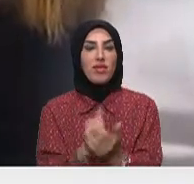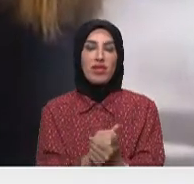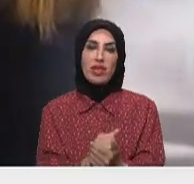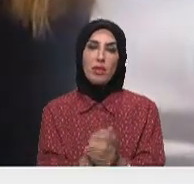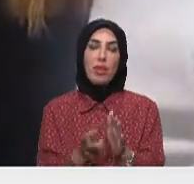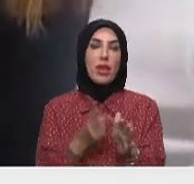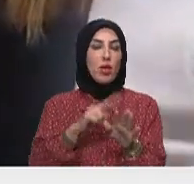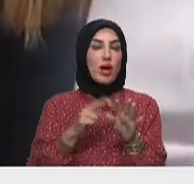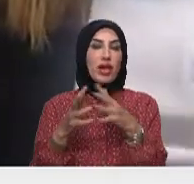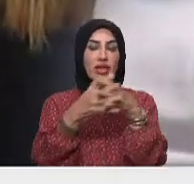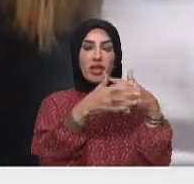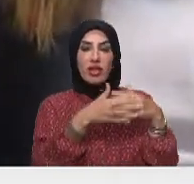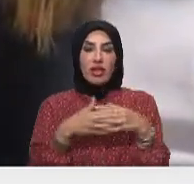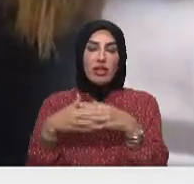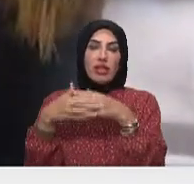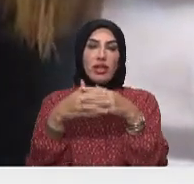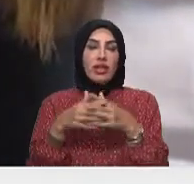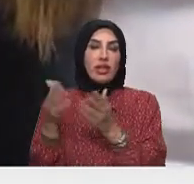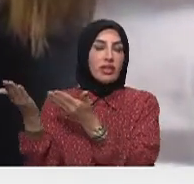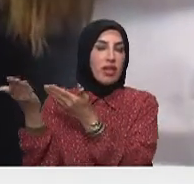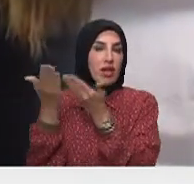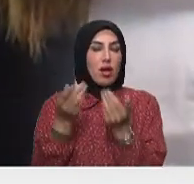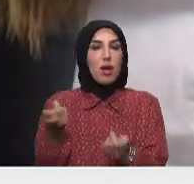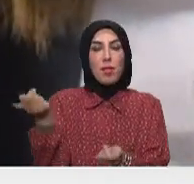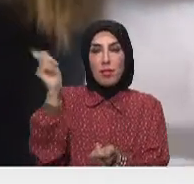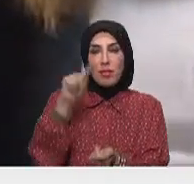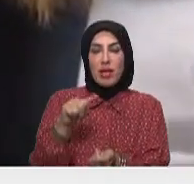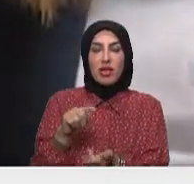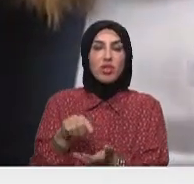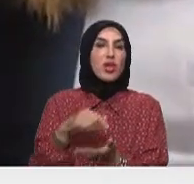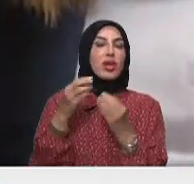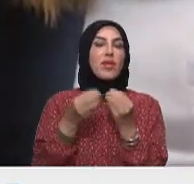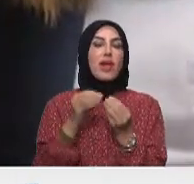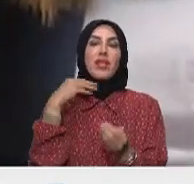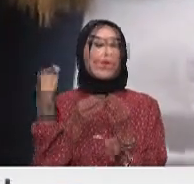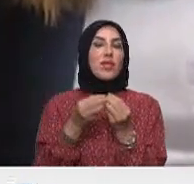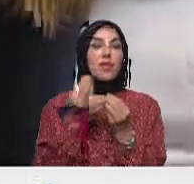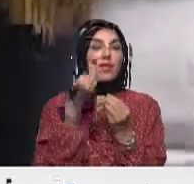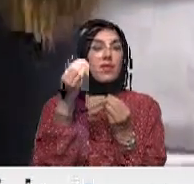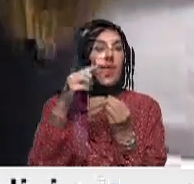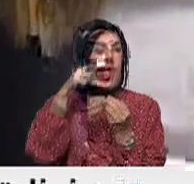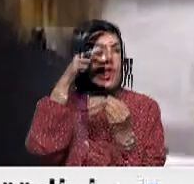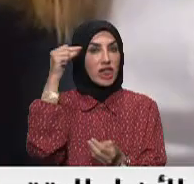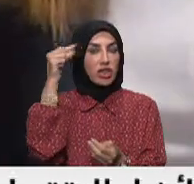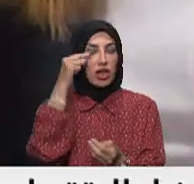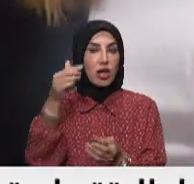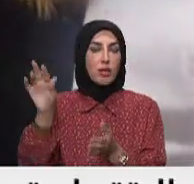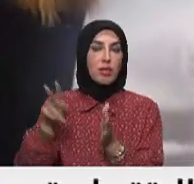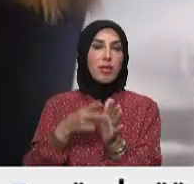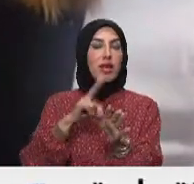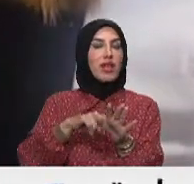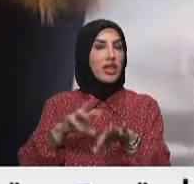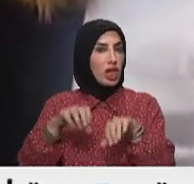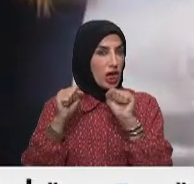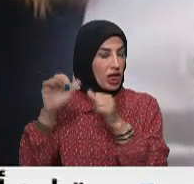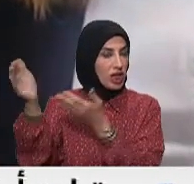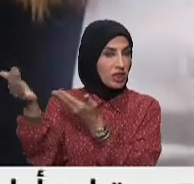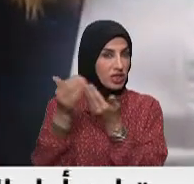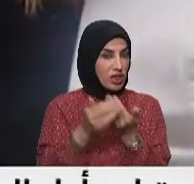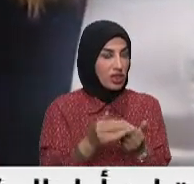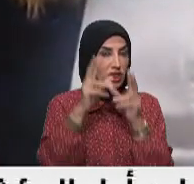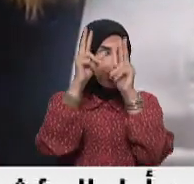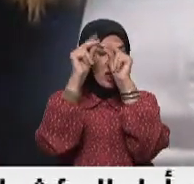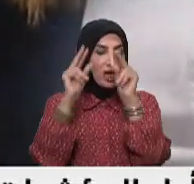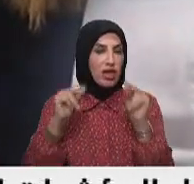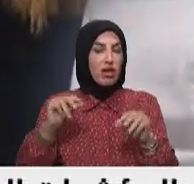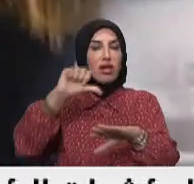سيقوم بعد وصوله غدا إلى تل أبيب بزيارة لبيروت، لكن إذا ما حملت